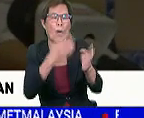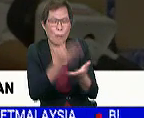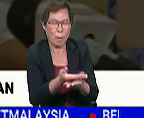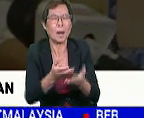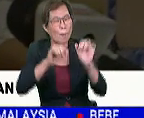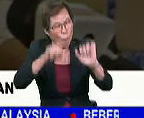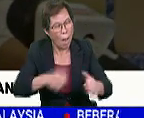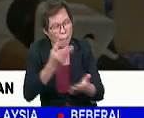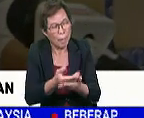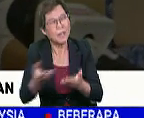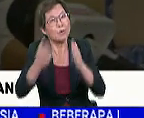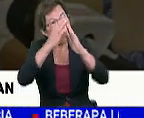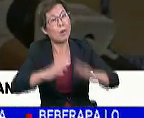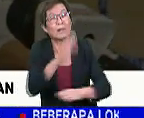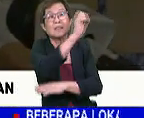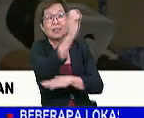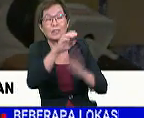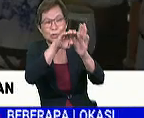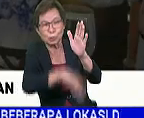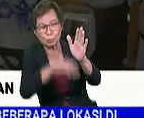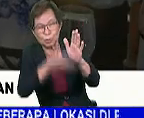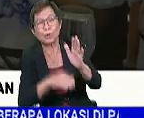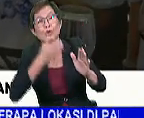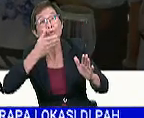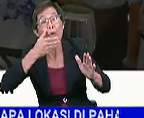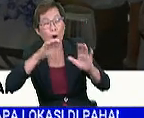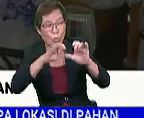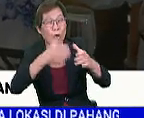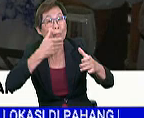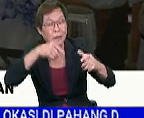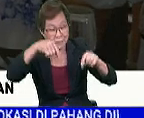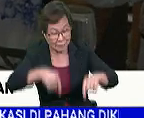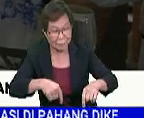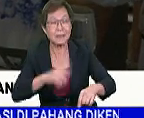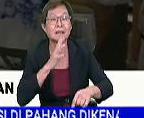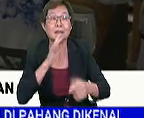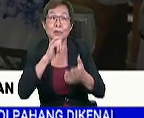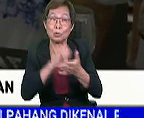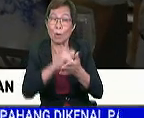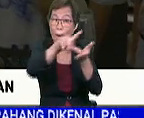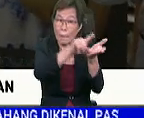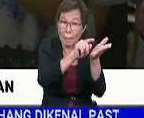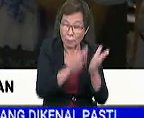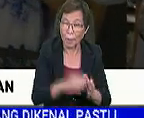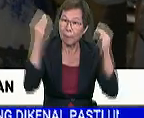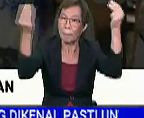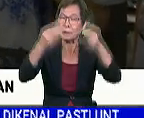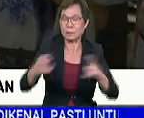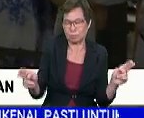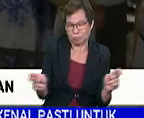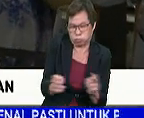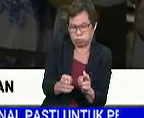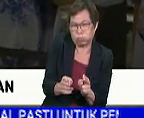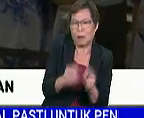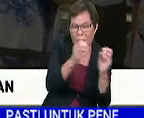rumah dan dapat memberi diskaun Perumahan kepada golongan belia negeri ini beliau menyatakan demikian kepada pemberita selepas Majlis ringkas yang